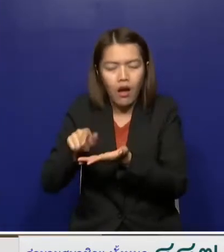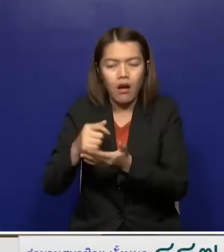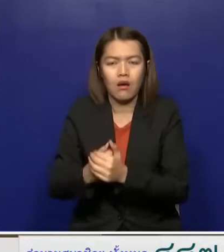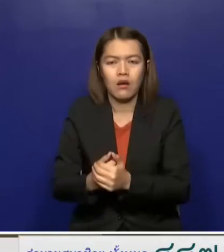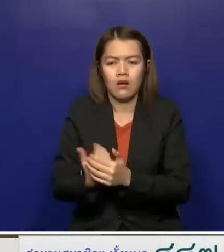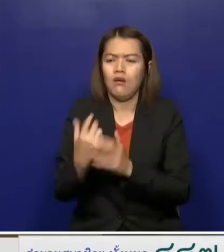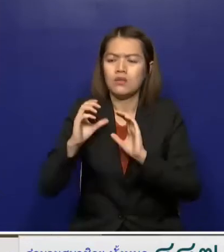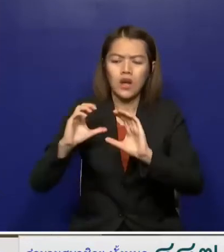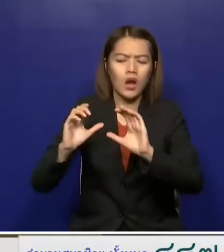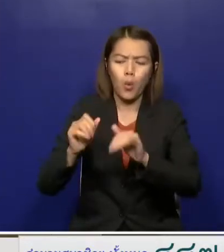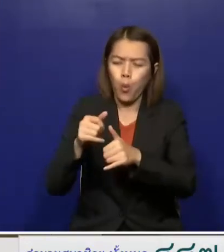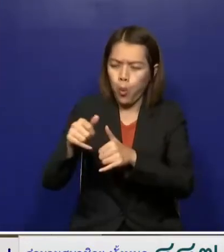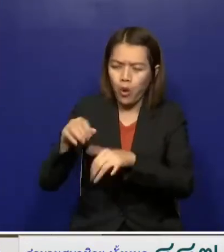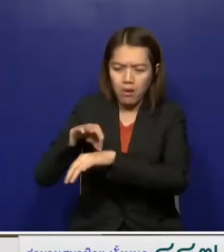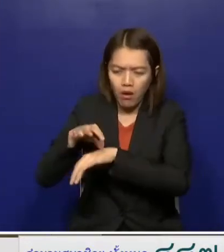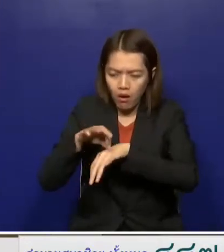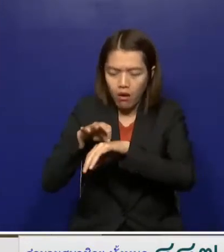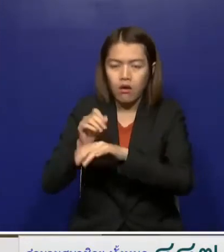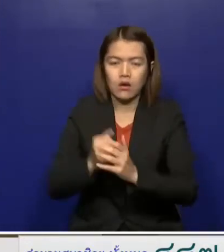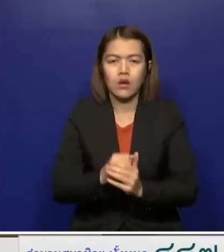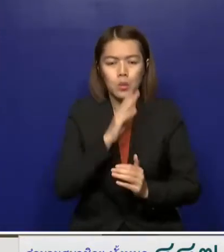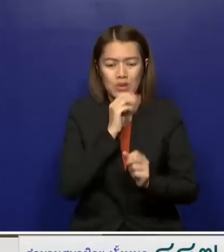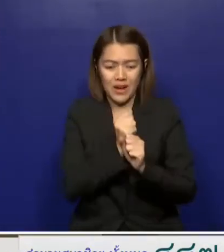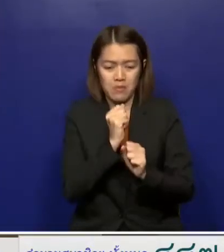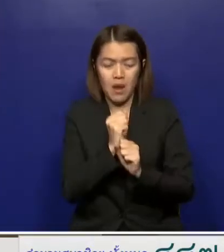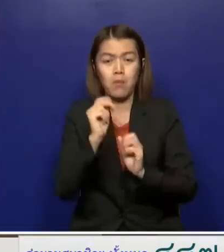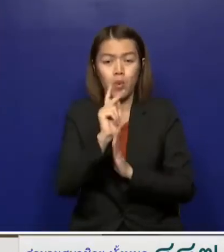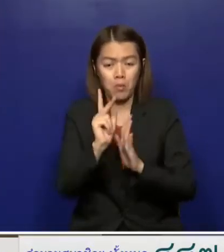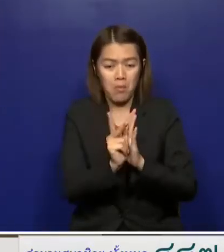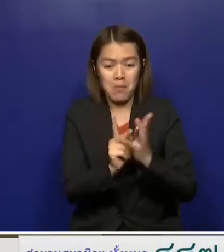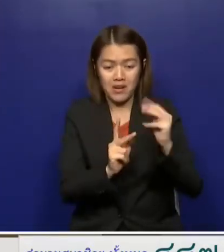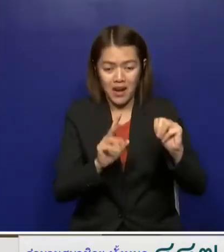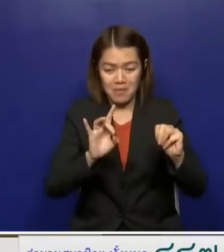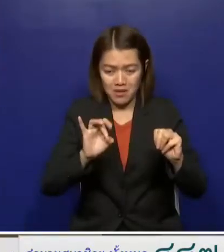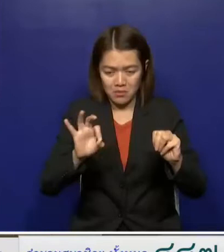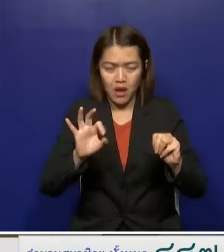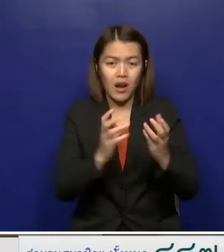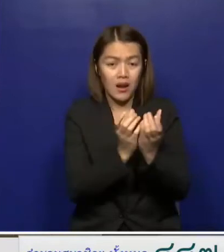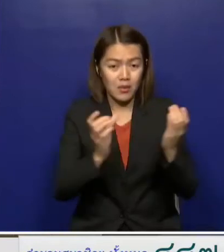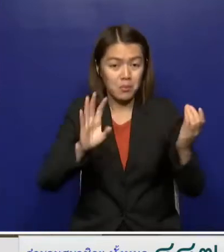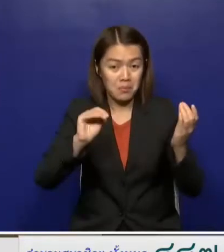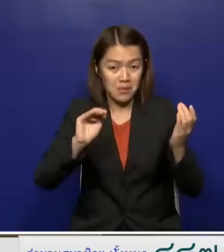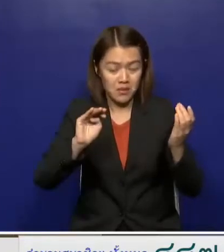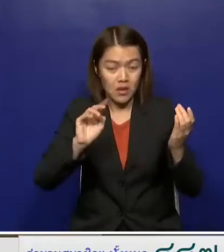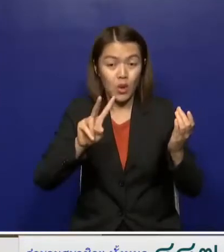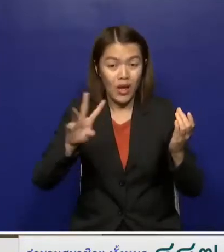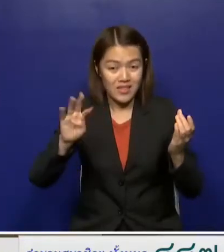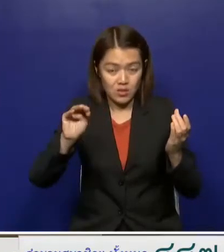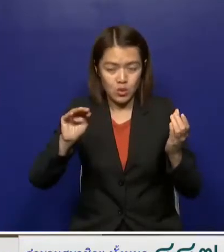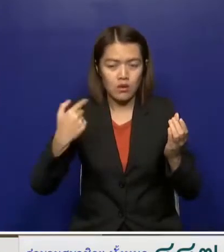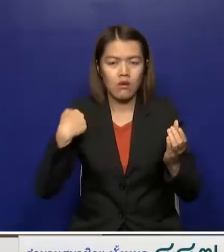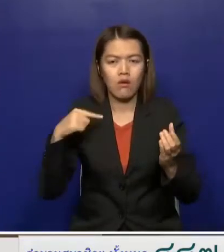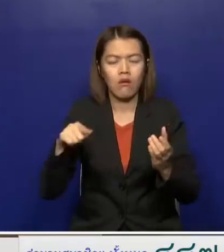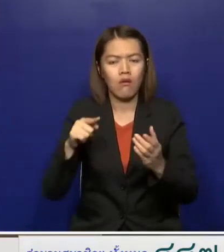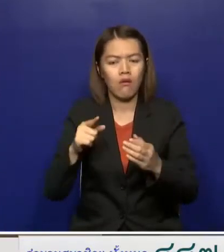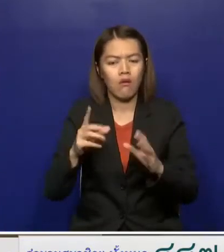่เวลาไปออกกฎหมายสพาตามตา 89 ของร พิสีธูนยที่ท่านัเปประทานใร่นั่นก็ต้